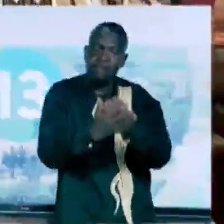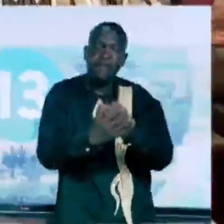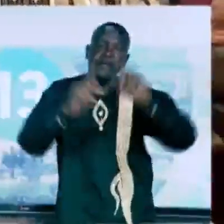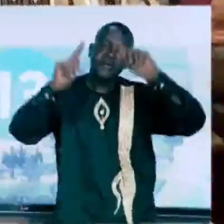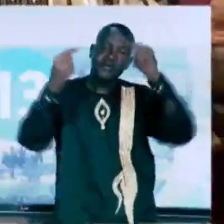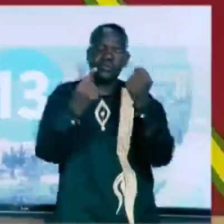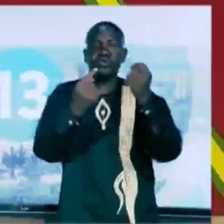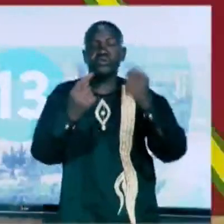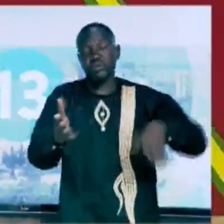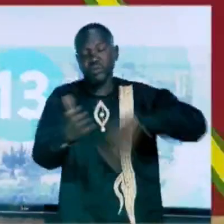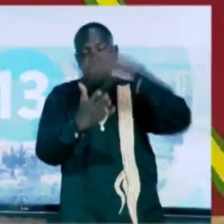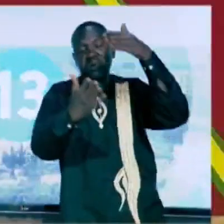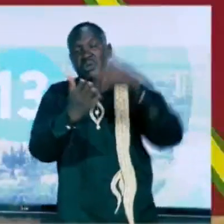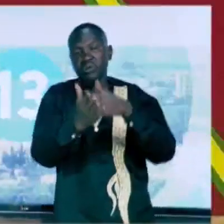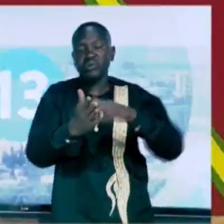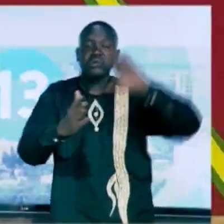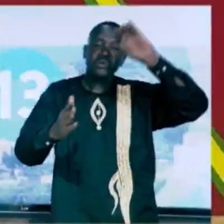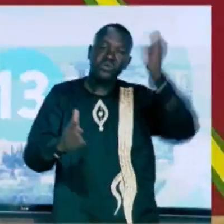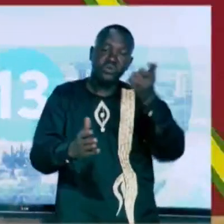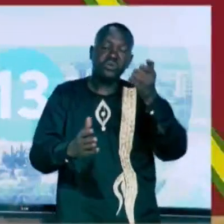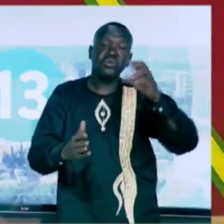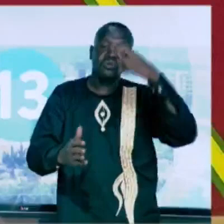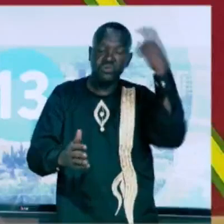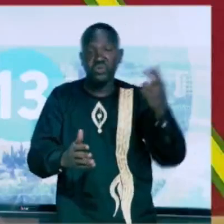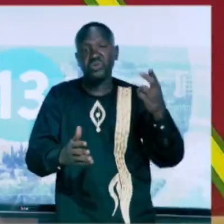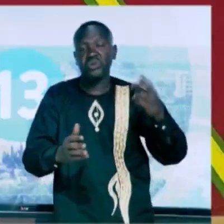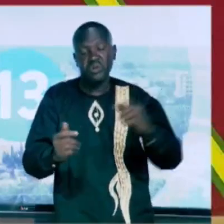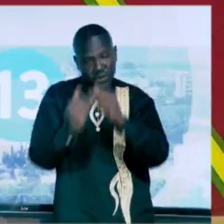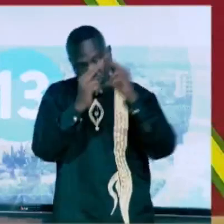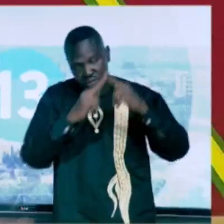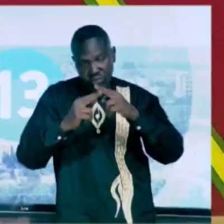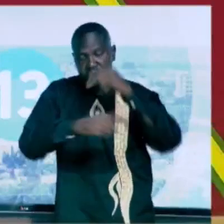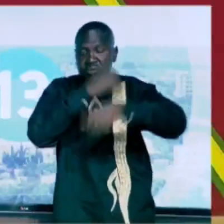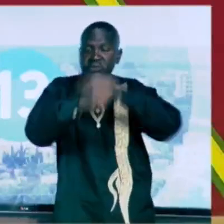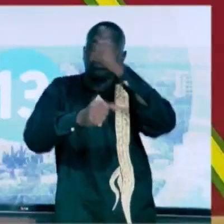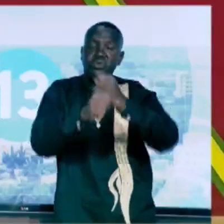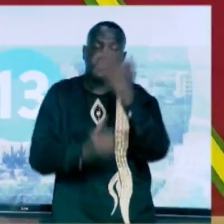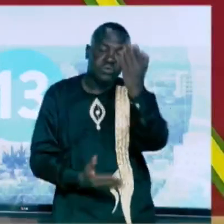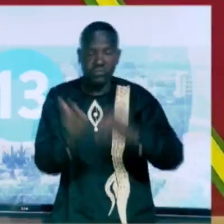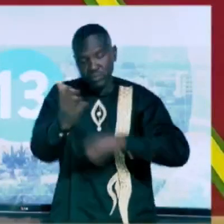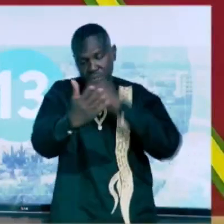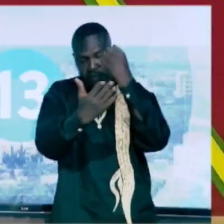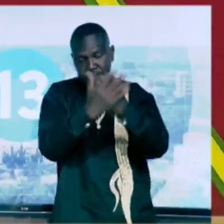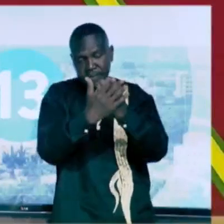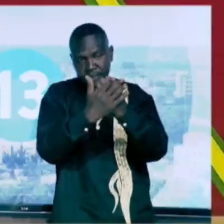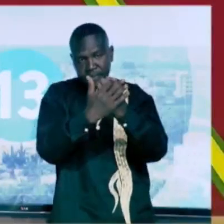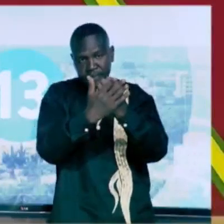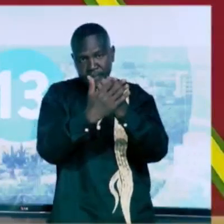thématique au cœur de cette édition 2 de l'Assemblée annuelle des services du budget.